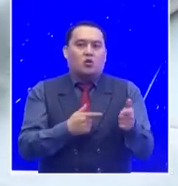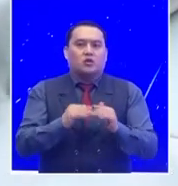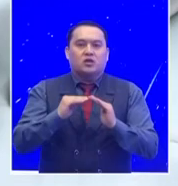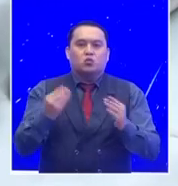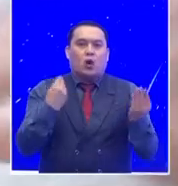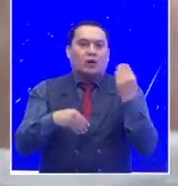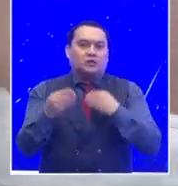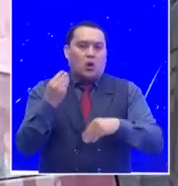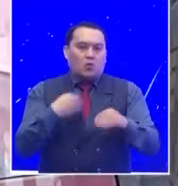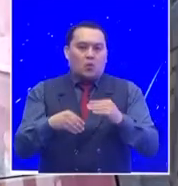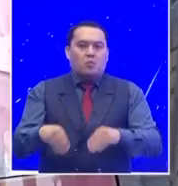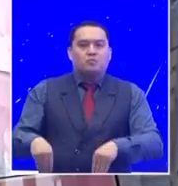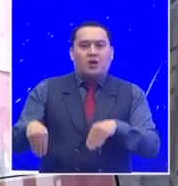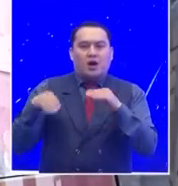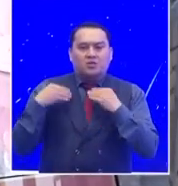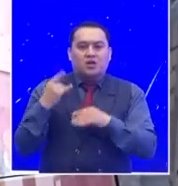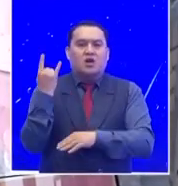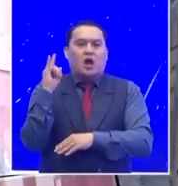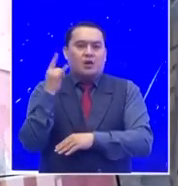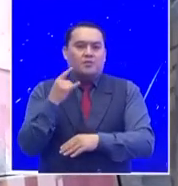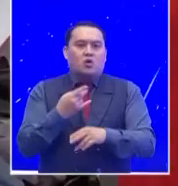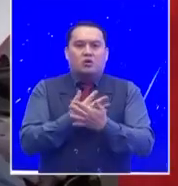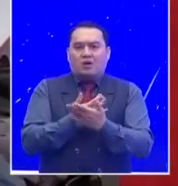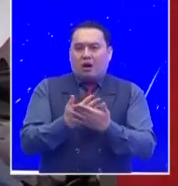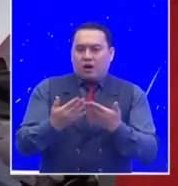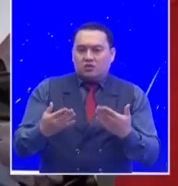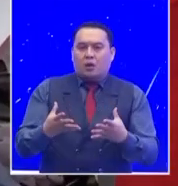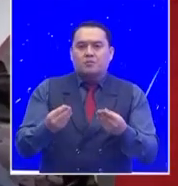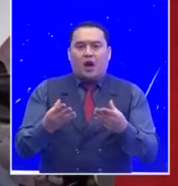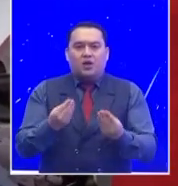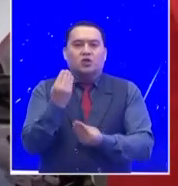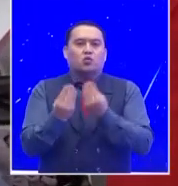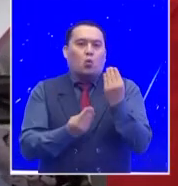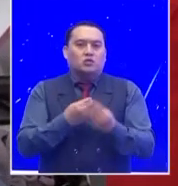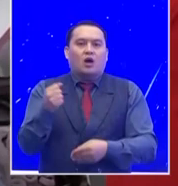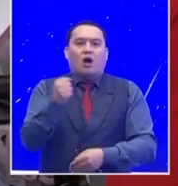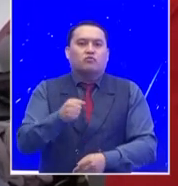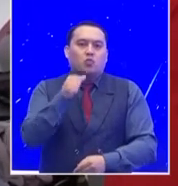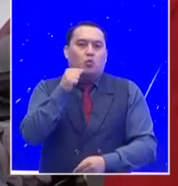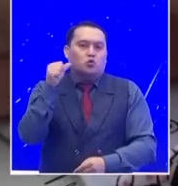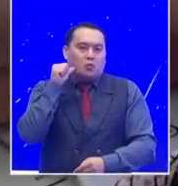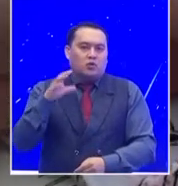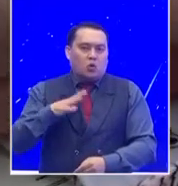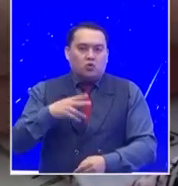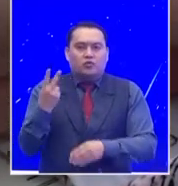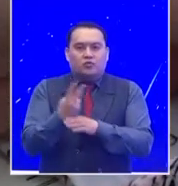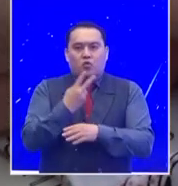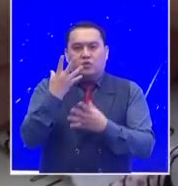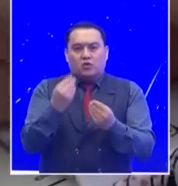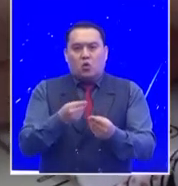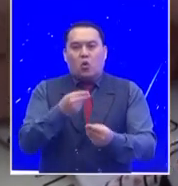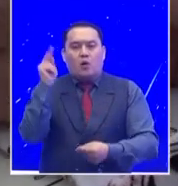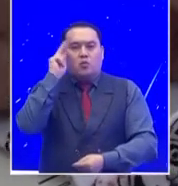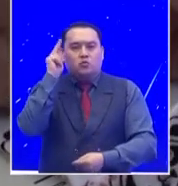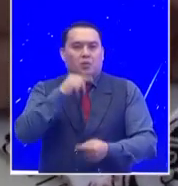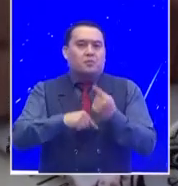детскую одежду, постельное белье для малышей, конверты, балдахины, мягкие игрушки. В августе прошлого года Наталья прошла 2-дневные